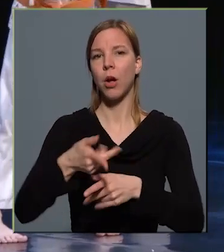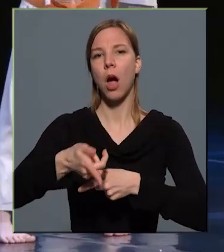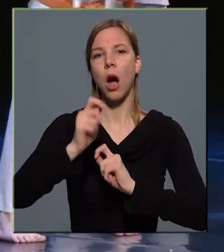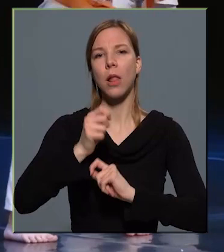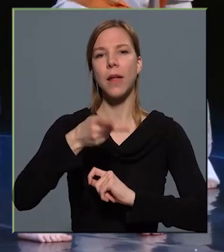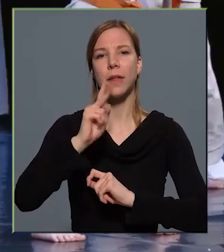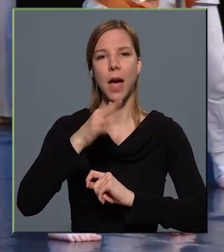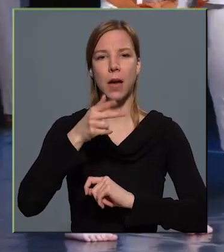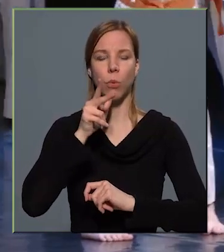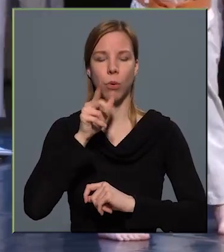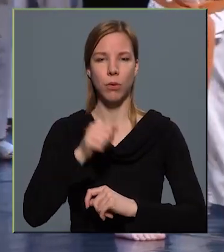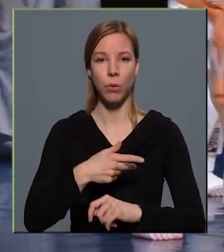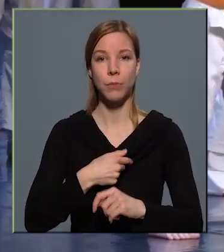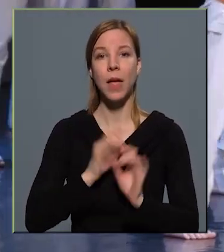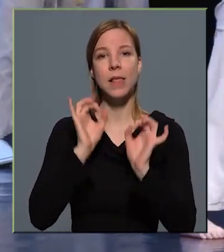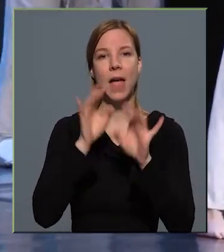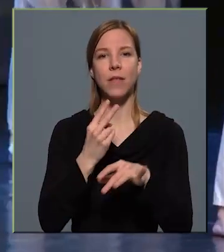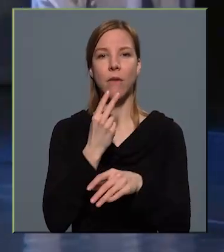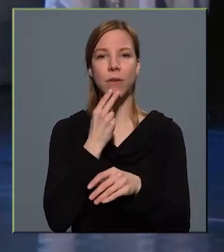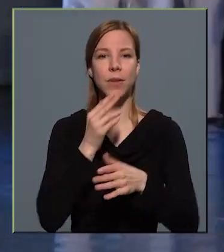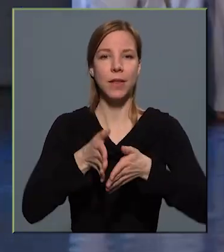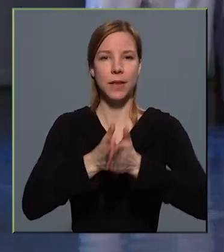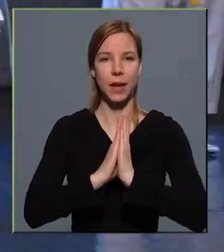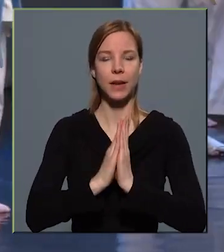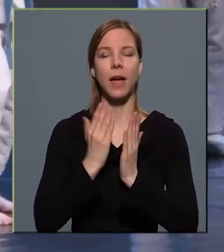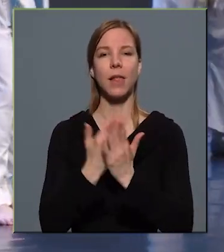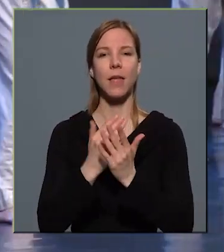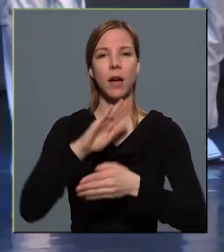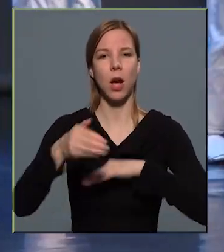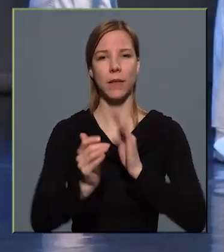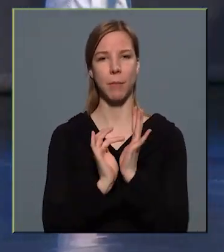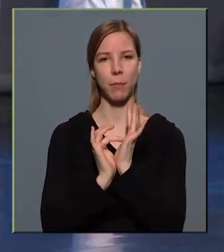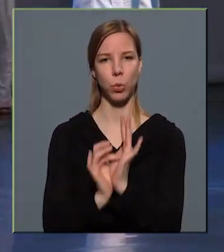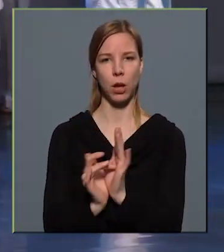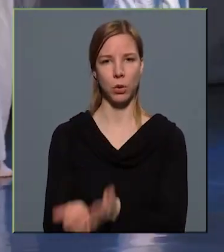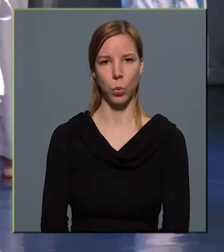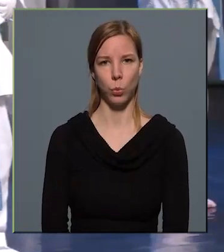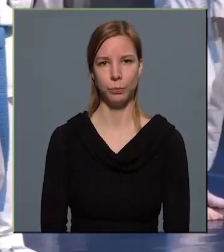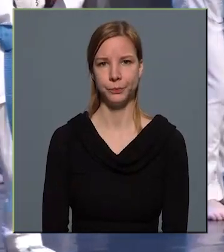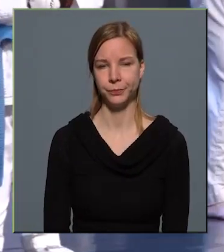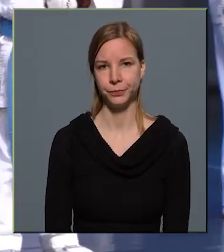lánya Vivien kérésére egy kiokusin karate bemutatóval.